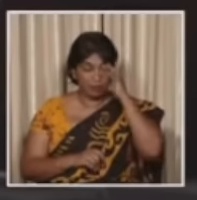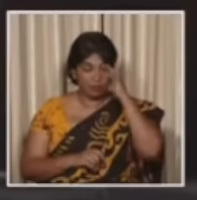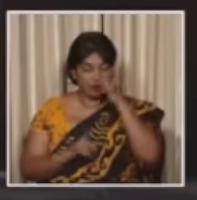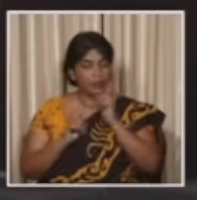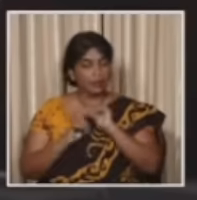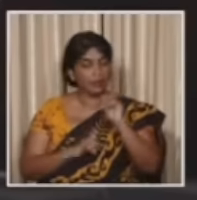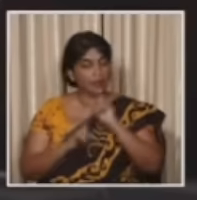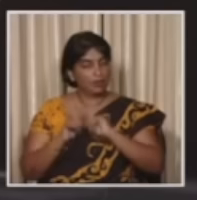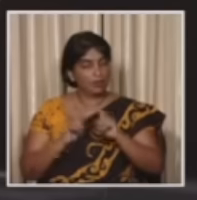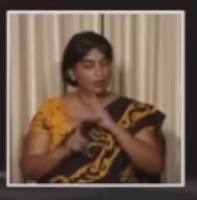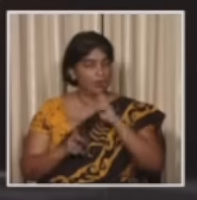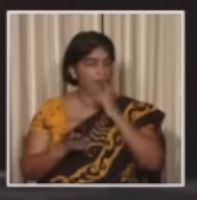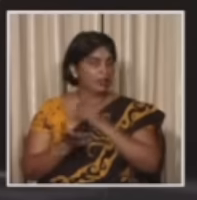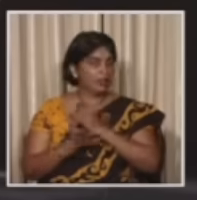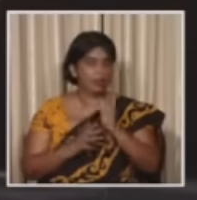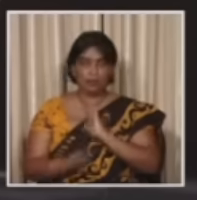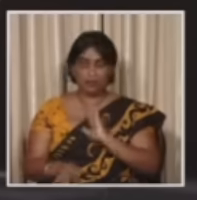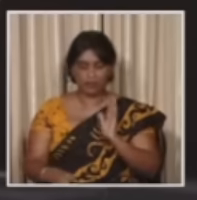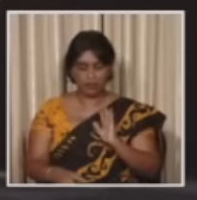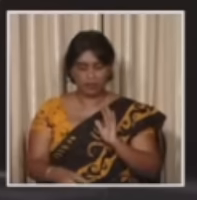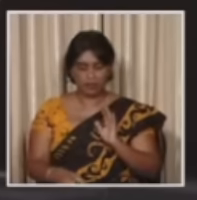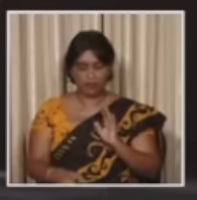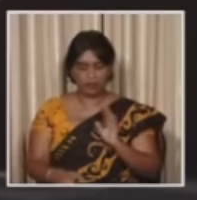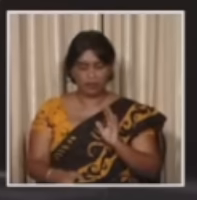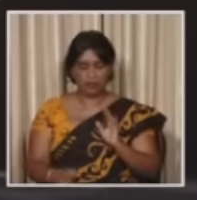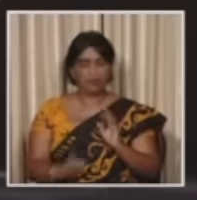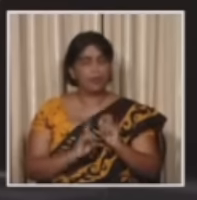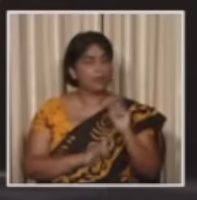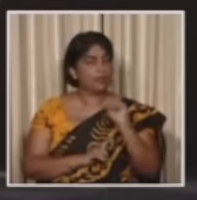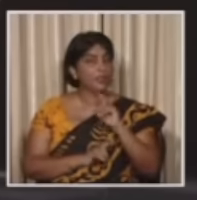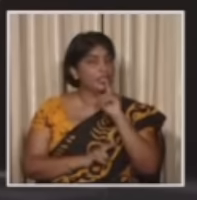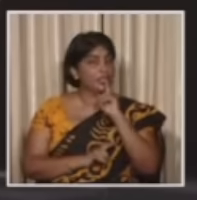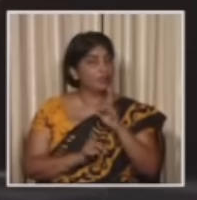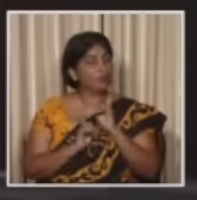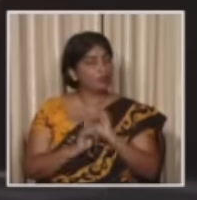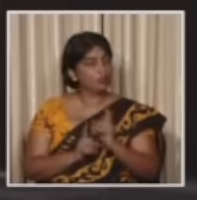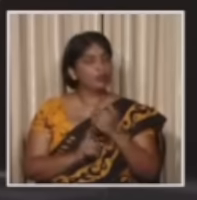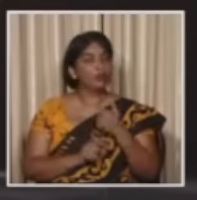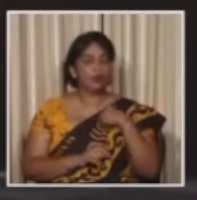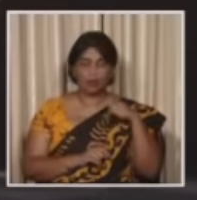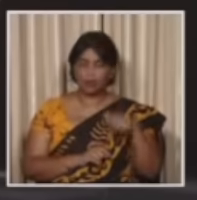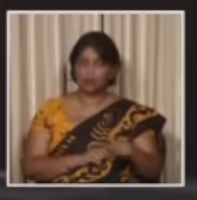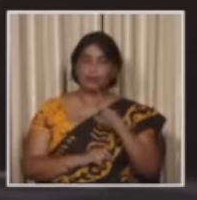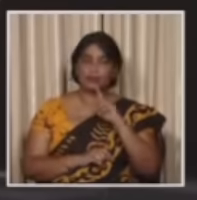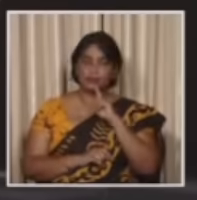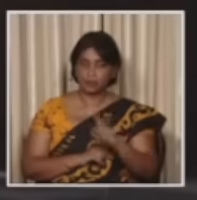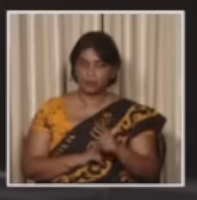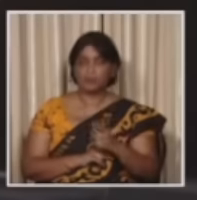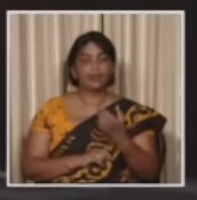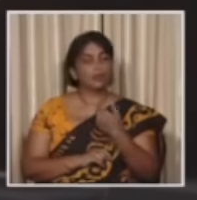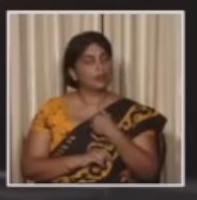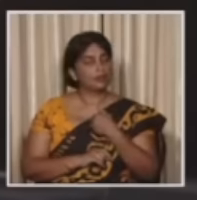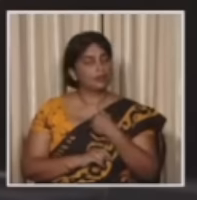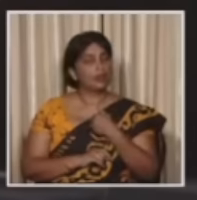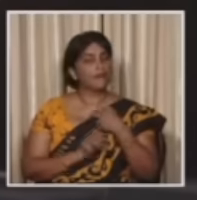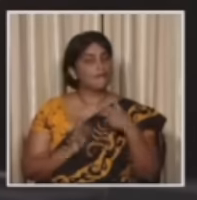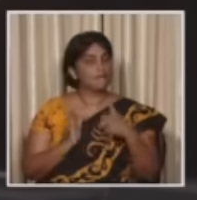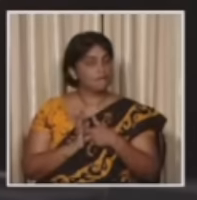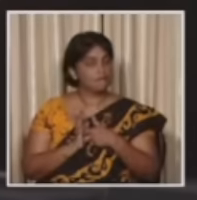පාර්ලිමේන්තුව නොමග යැවුවේ නෑ. පාර්ලිමේන්තුවට එදා කියපු දෙමයි මම අදත් කියන්නේ. අපි